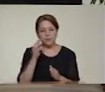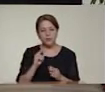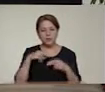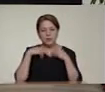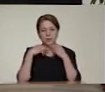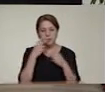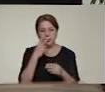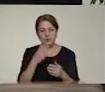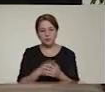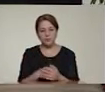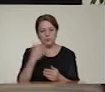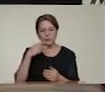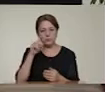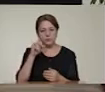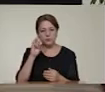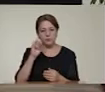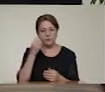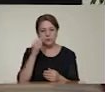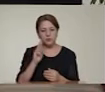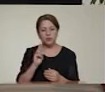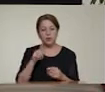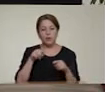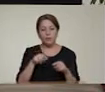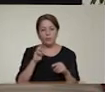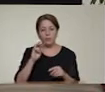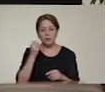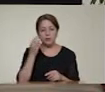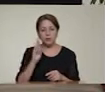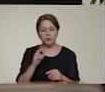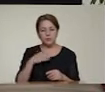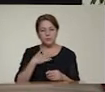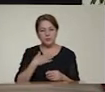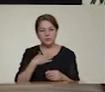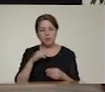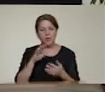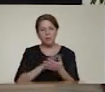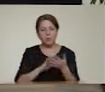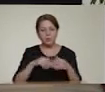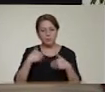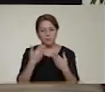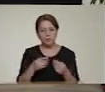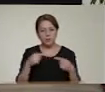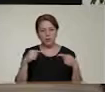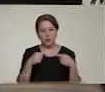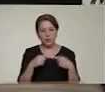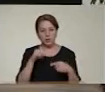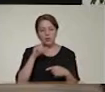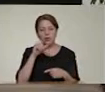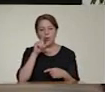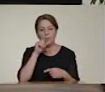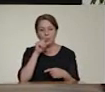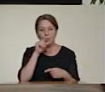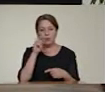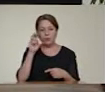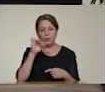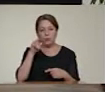e'tibor bering. 31-mashq. Ushbu mashqda bizga matn berilgan. Aynan bulbul haqidagi